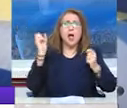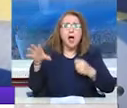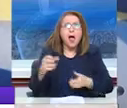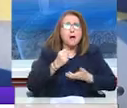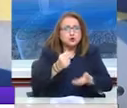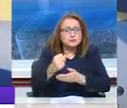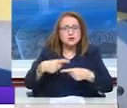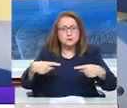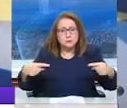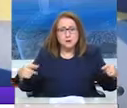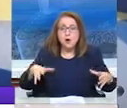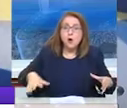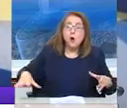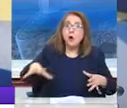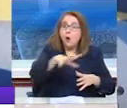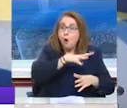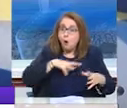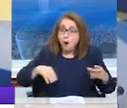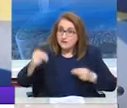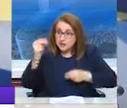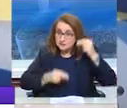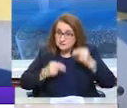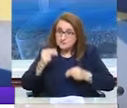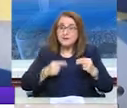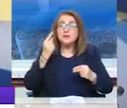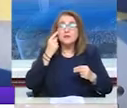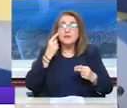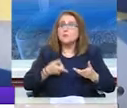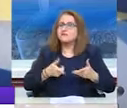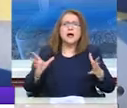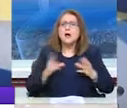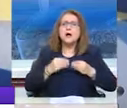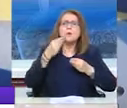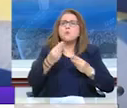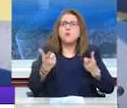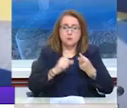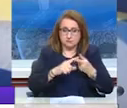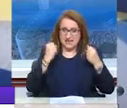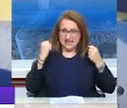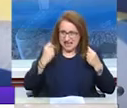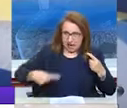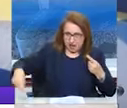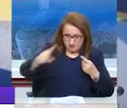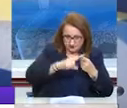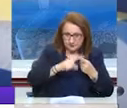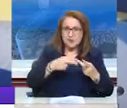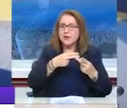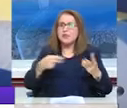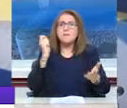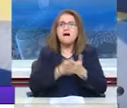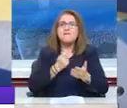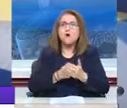την επιστρεπτέα προκαταβολή για την ενίσχυση της ρευστότητας επιχειρήσεων, την ενίσχυση του πρωτογενούς